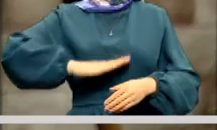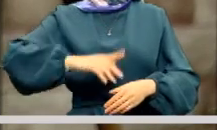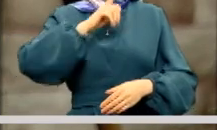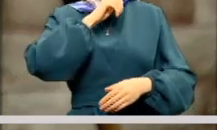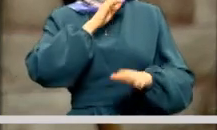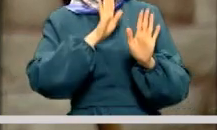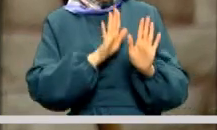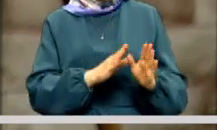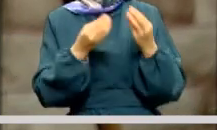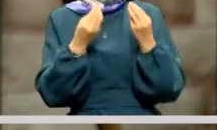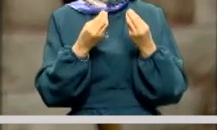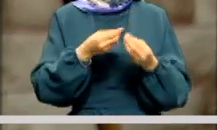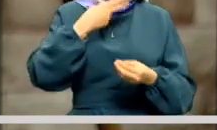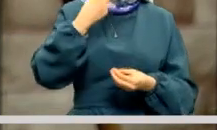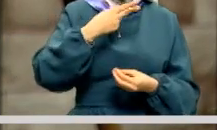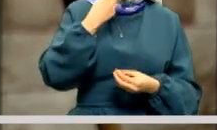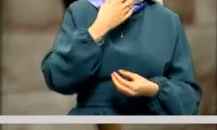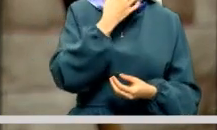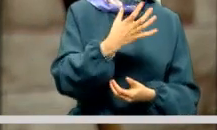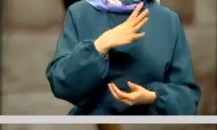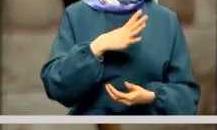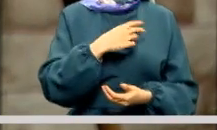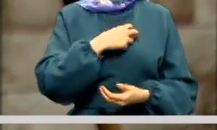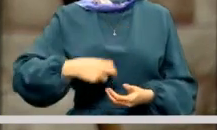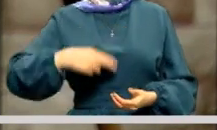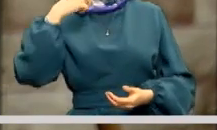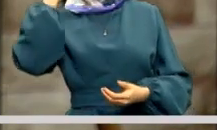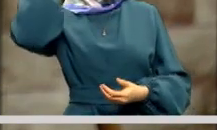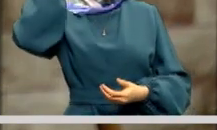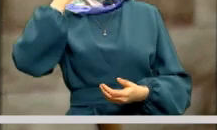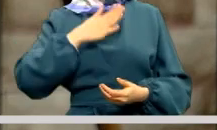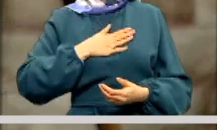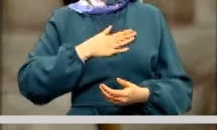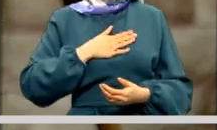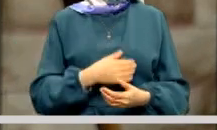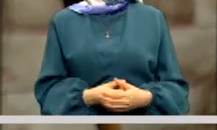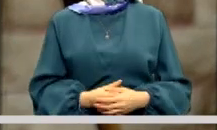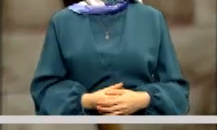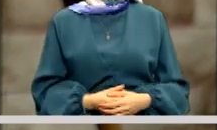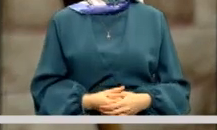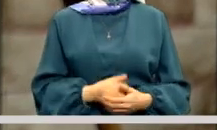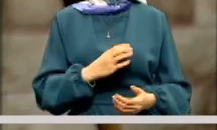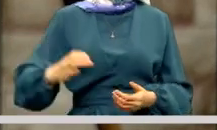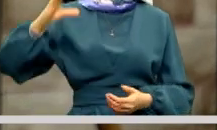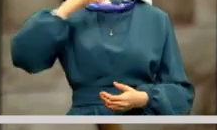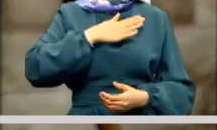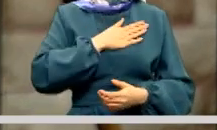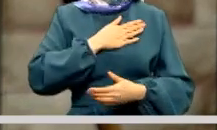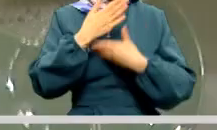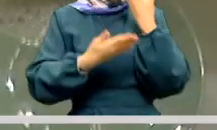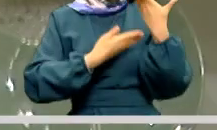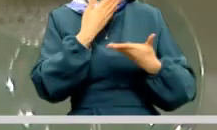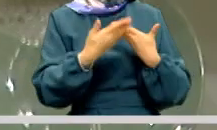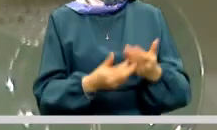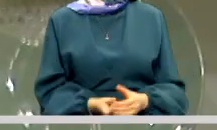güzellikle konuşmayı tavsiye etmeyi Peygamberimiz de bize öğretiyor Zira o İslam dinini tebliğ ederken hatırlarsınız